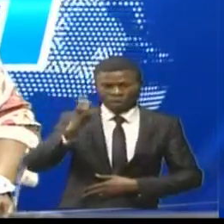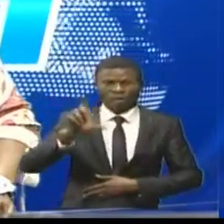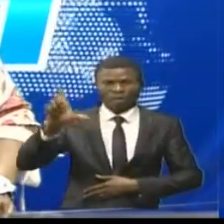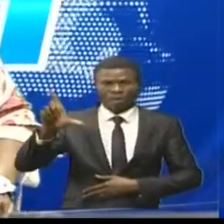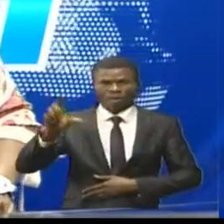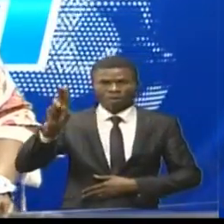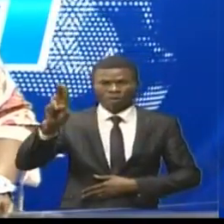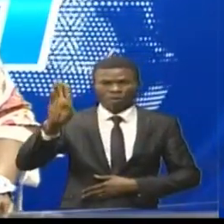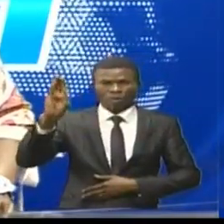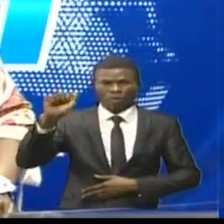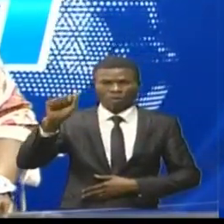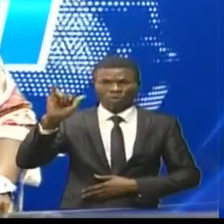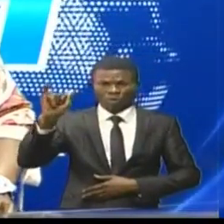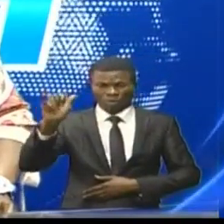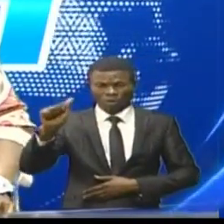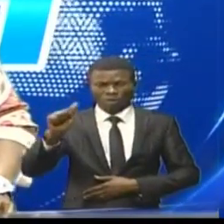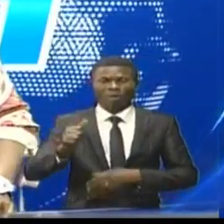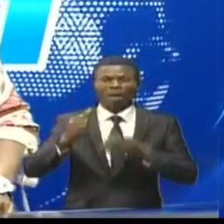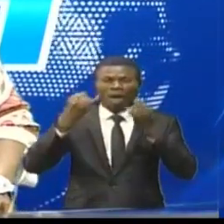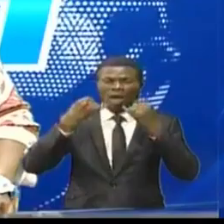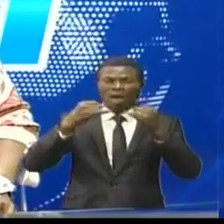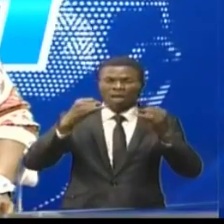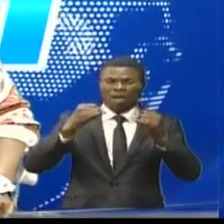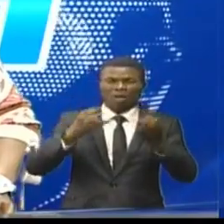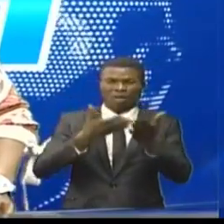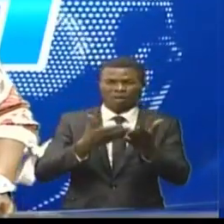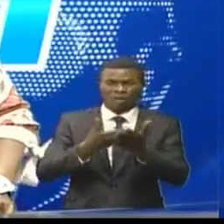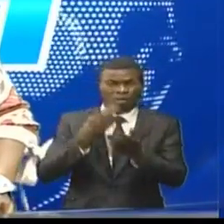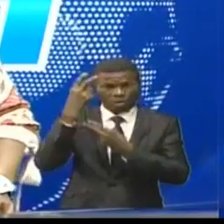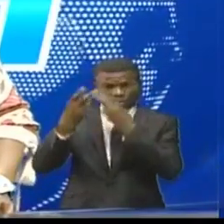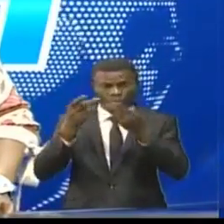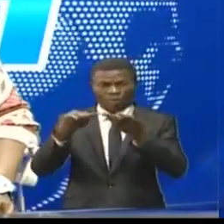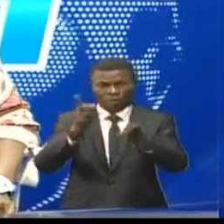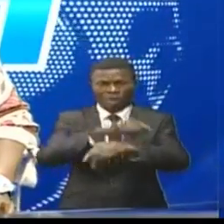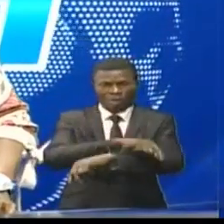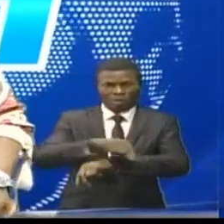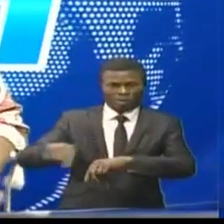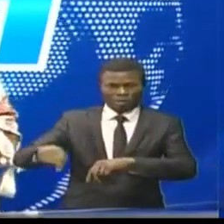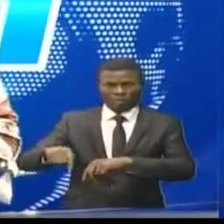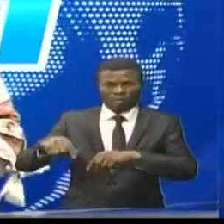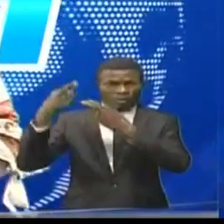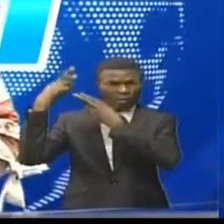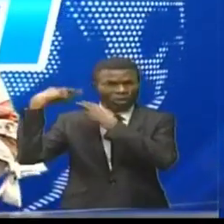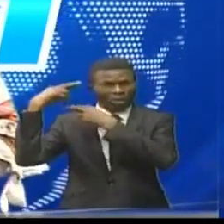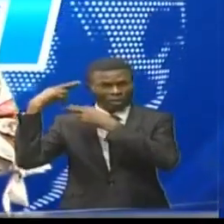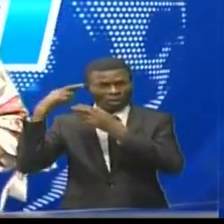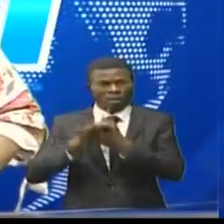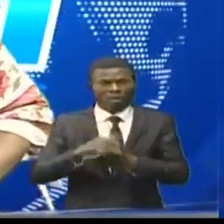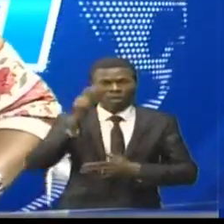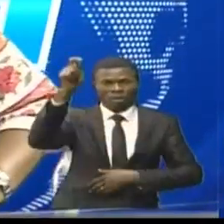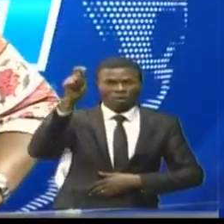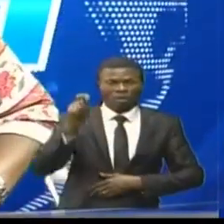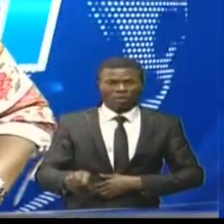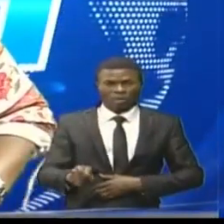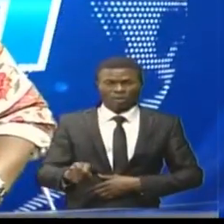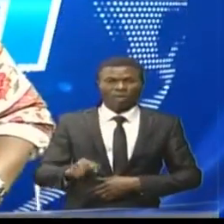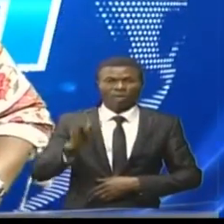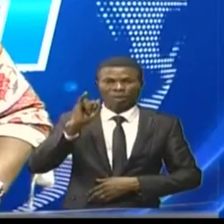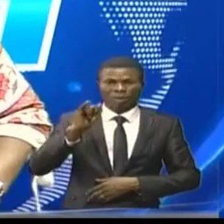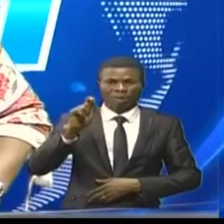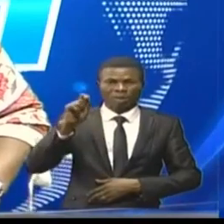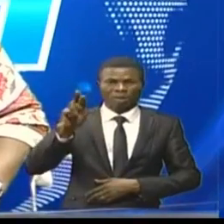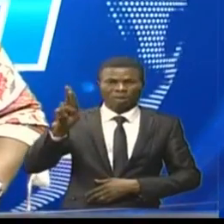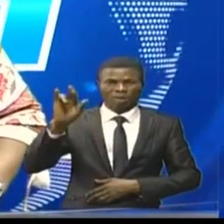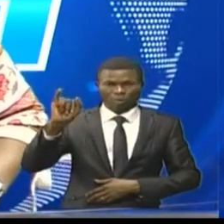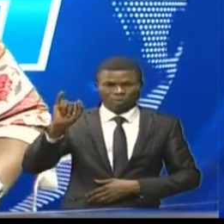au cours d'une émission en direct lors de la visite des installations de la radio-télévision des forces armées Ituri,